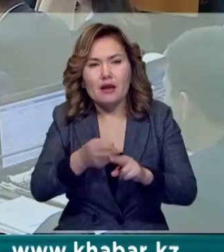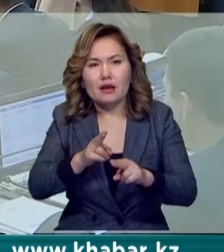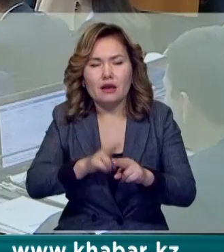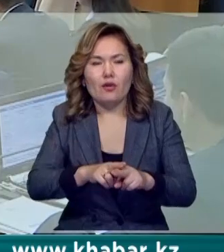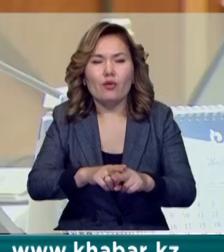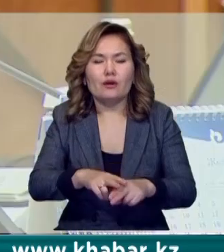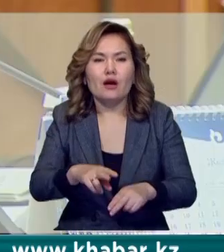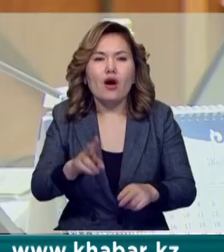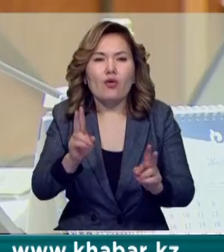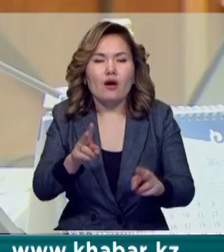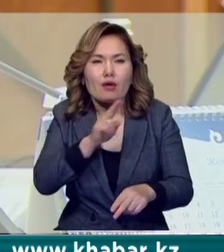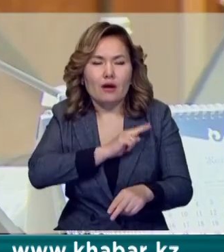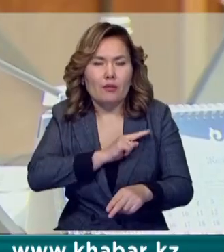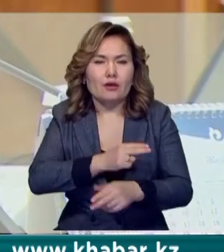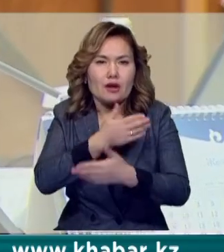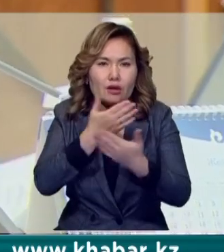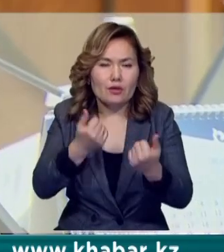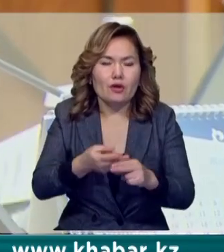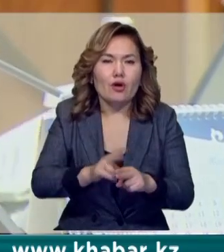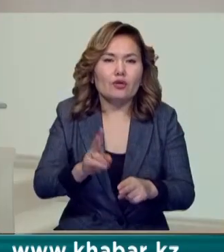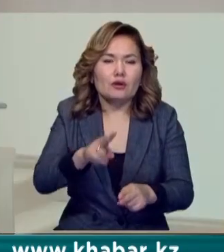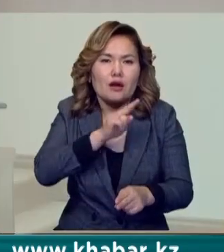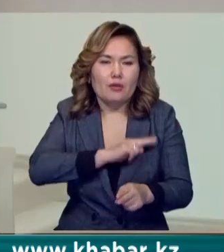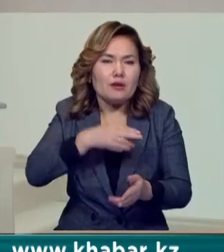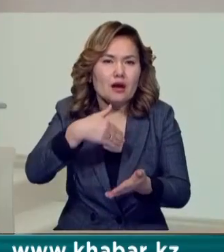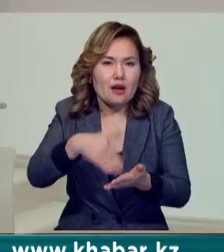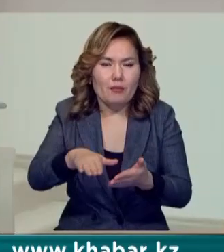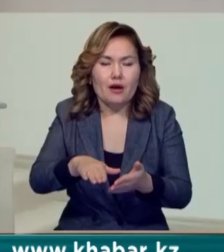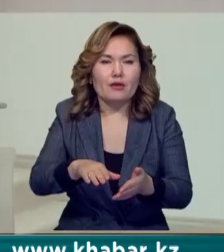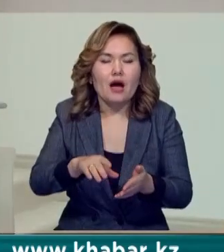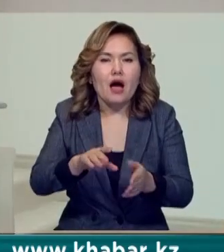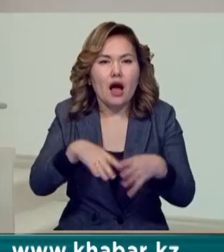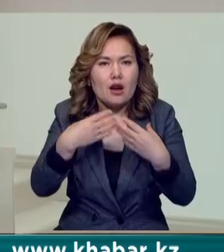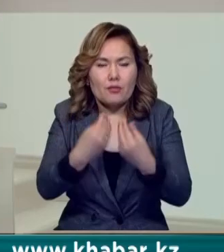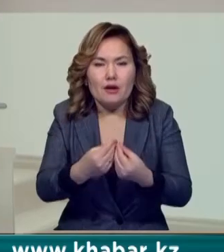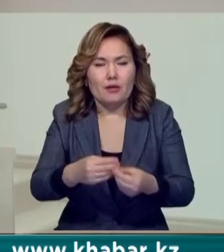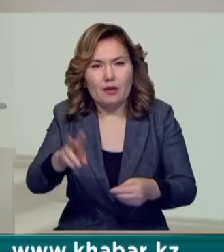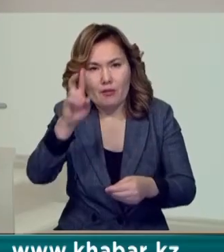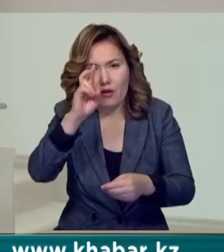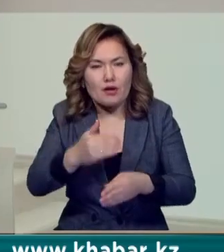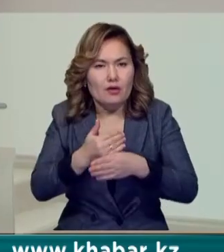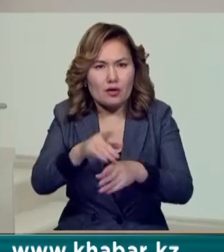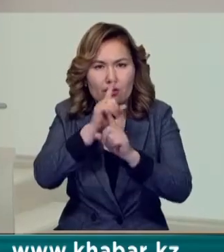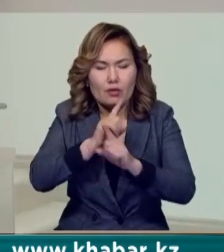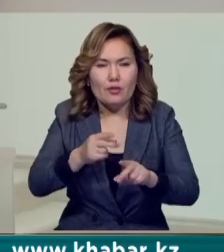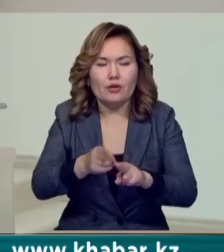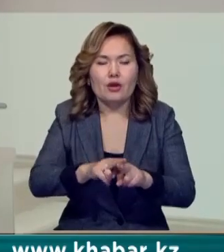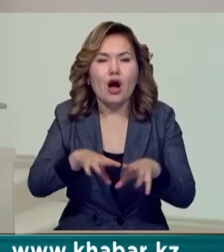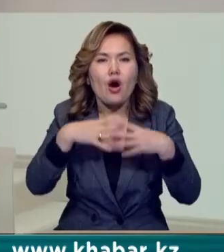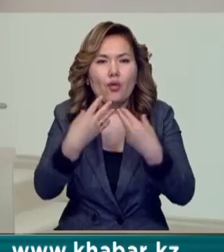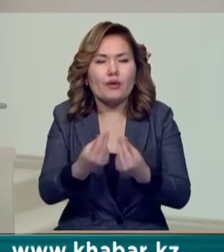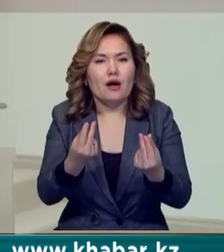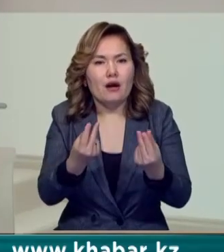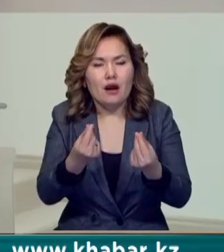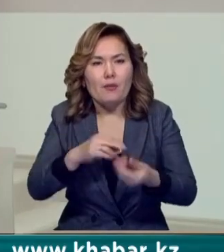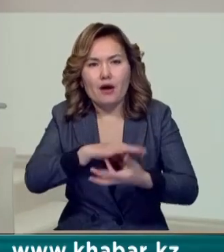істемесе, немесе одан жұмыс істеуден бас тартатын болса, онда әлеуметтік көмек мемлекет көмегінен айырылады. Отбасының материалдық